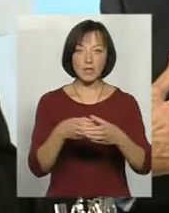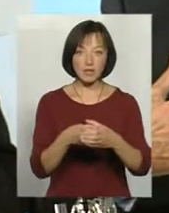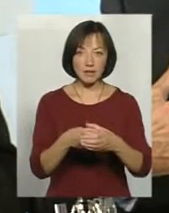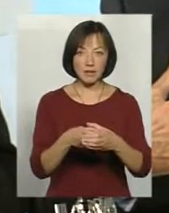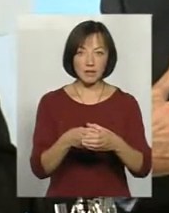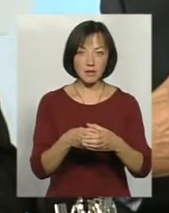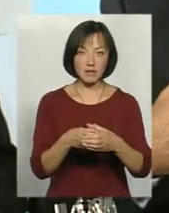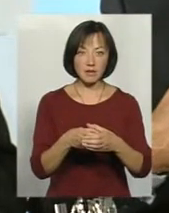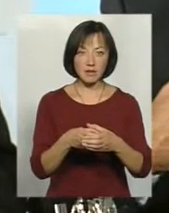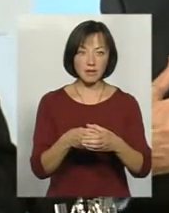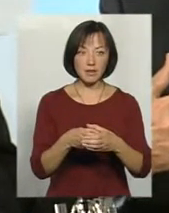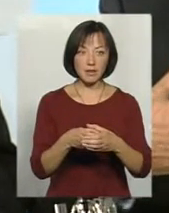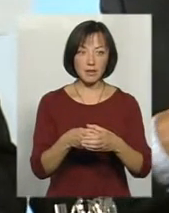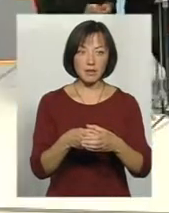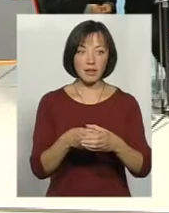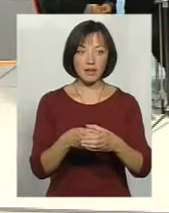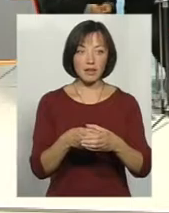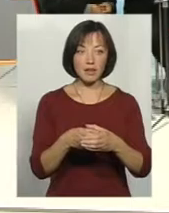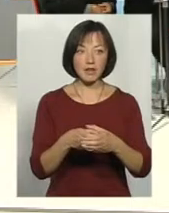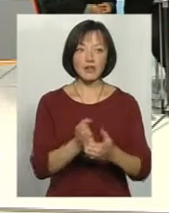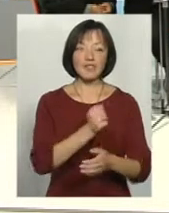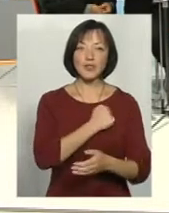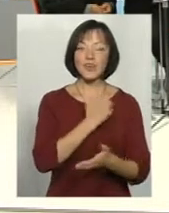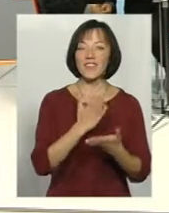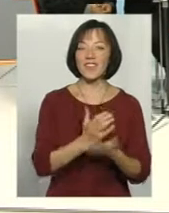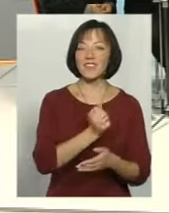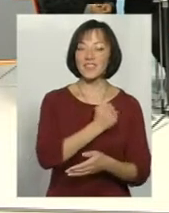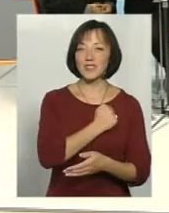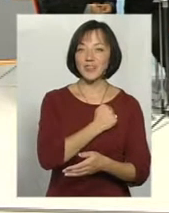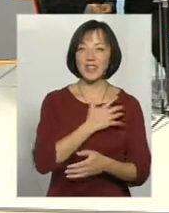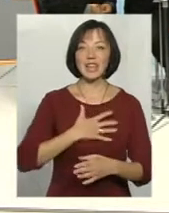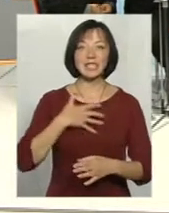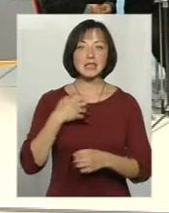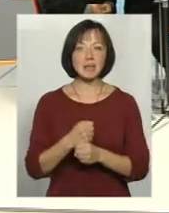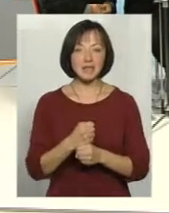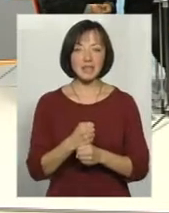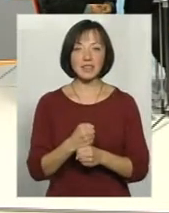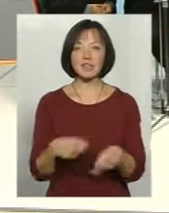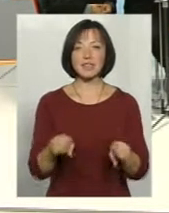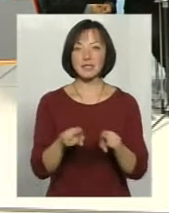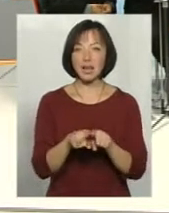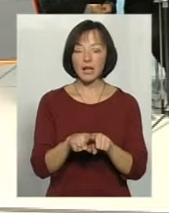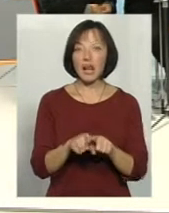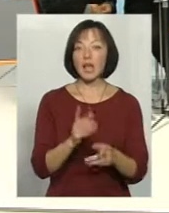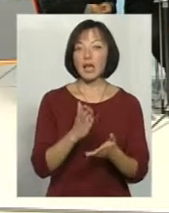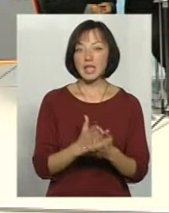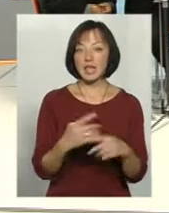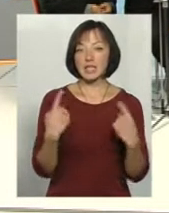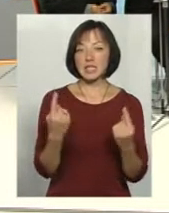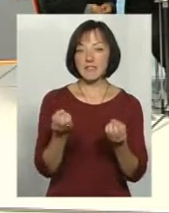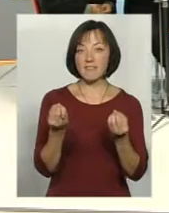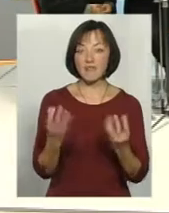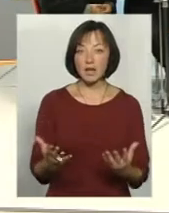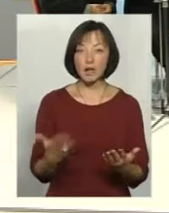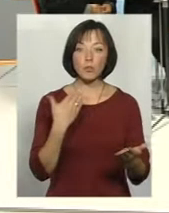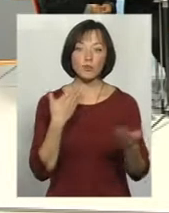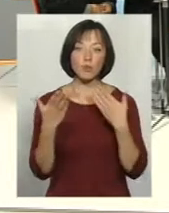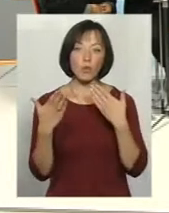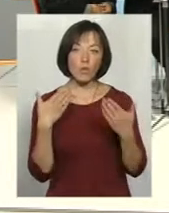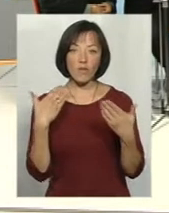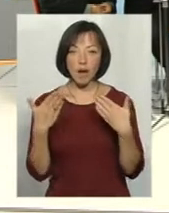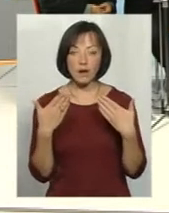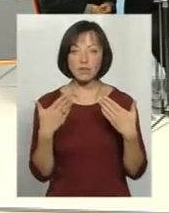є військові, перепрошую. Так, да, все це поспілкували. У нас тільки, не тільки військові в госпіталі працюють, так, а є цивільні. І